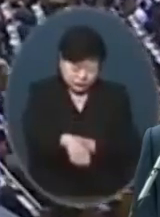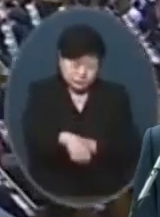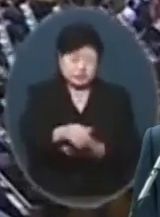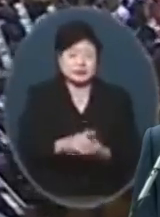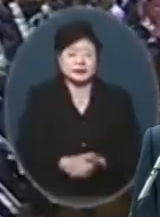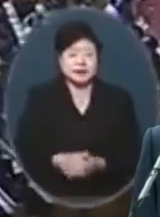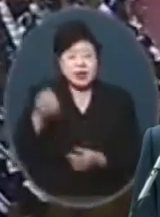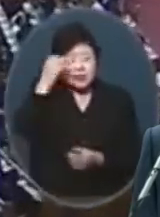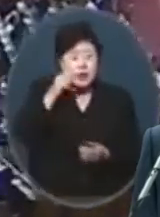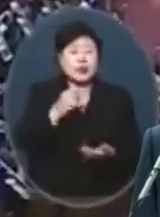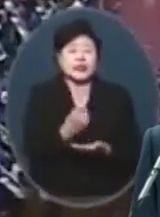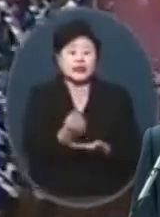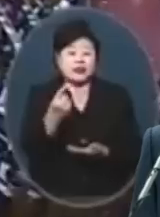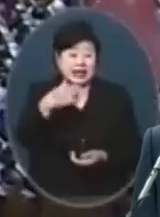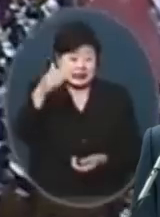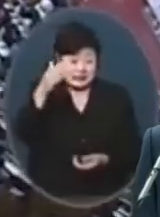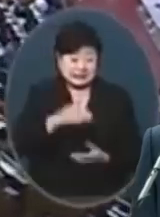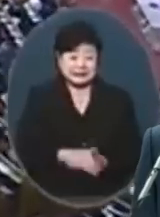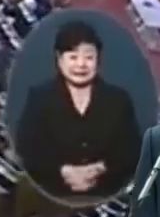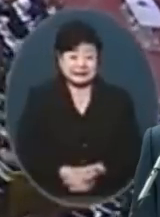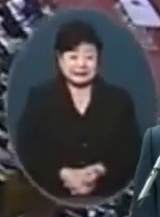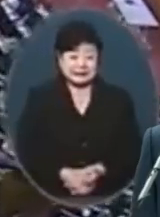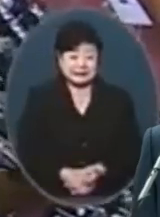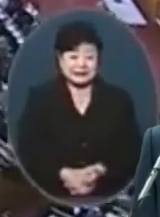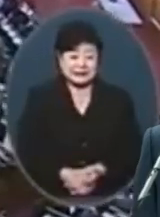있니 영혼이 떠나시니라.